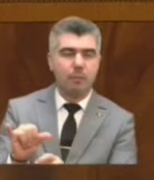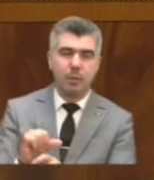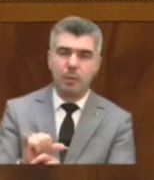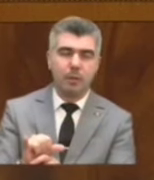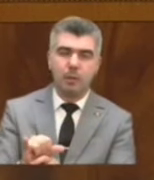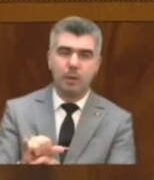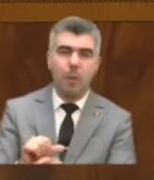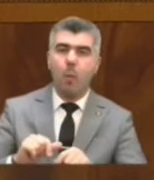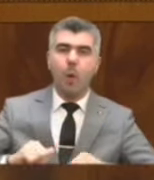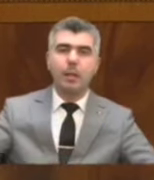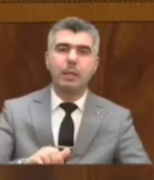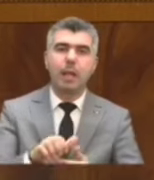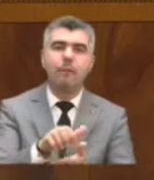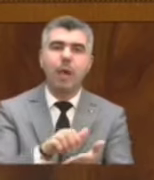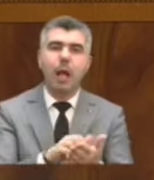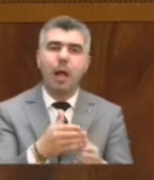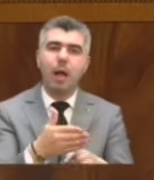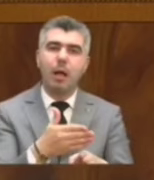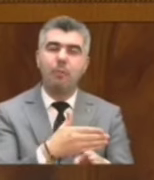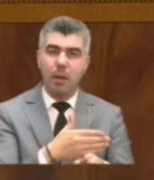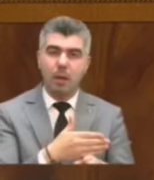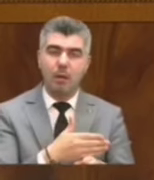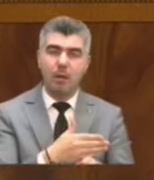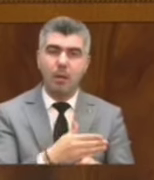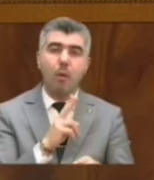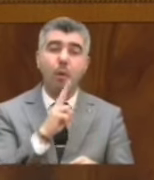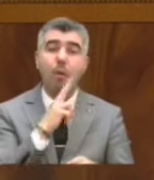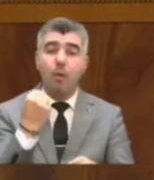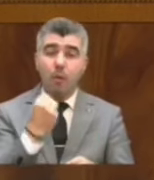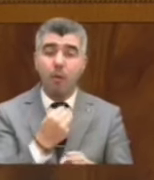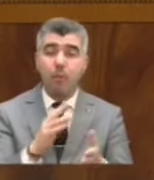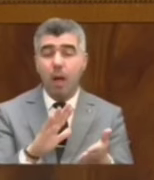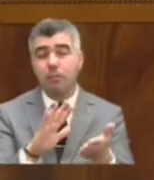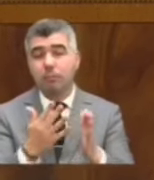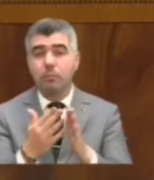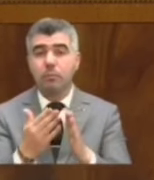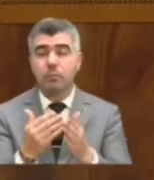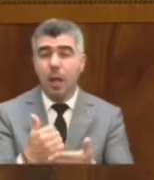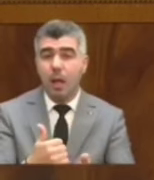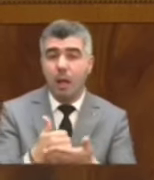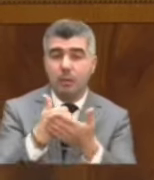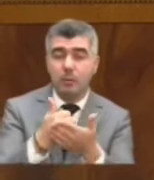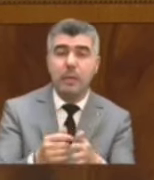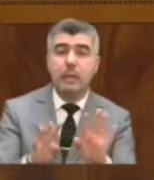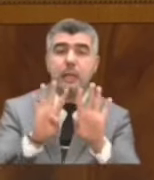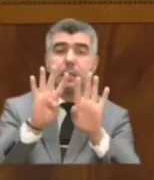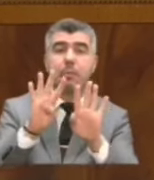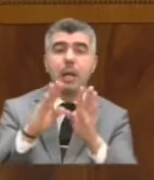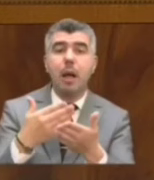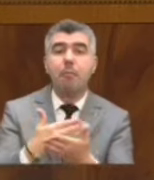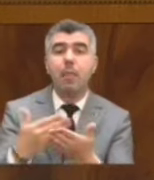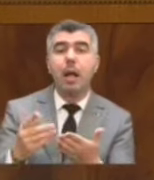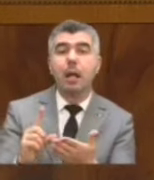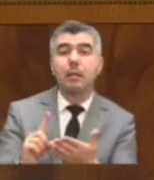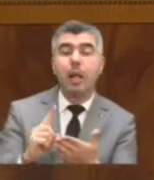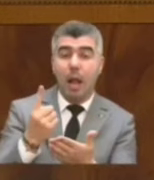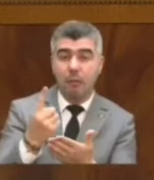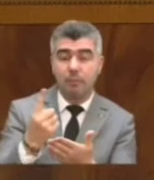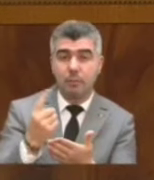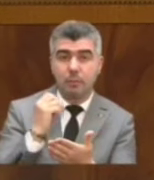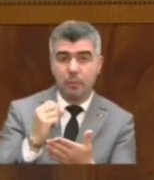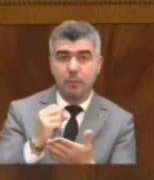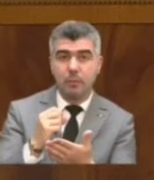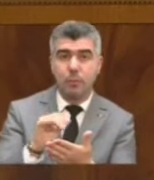السيد وزير الفلاحة قبل قليل، الدولة ضخت في السنتين الماضيتين 8 تاع المليار تاع الدرهم